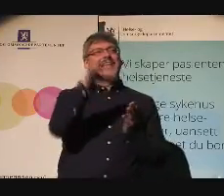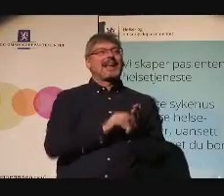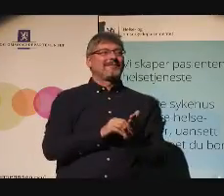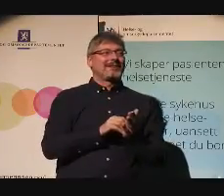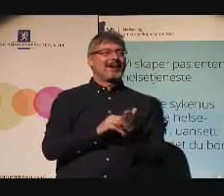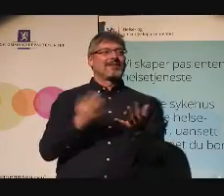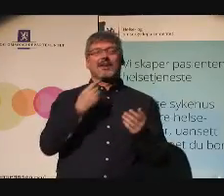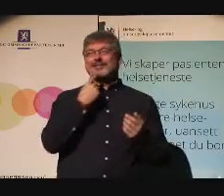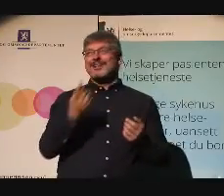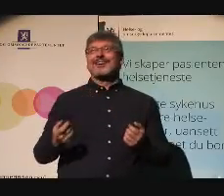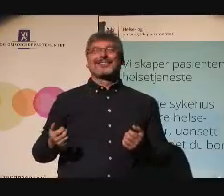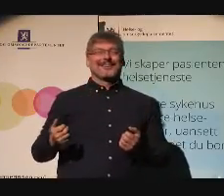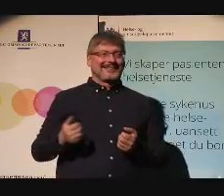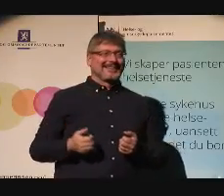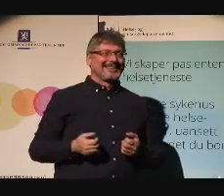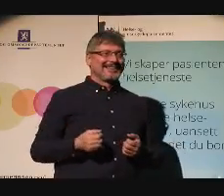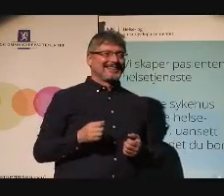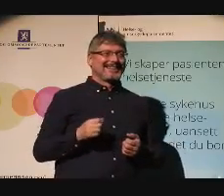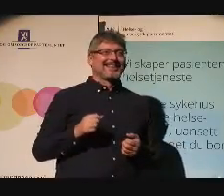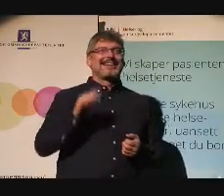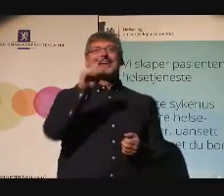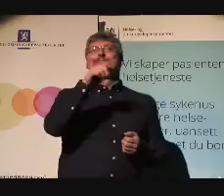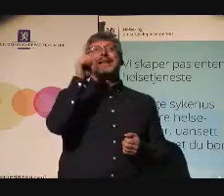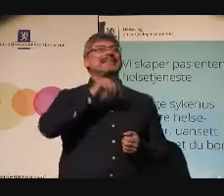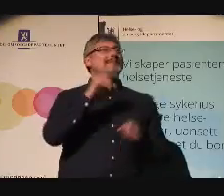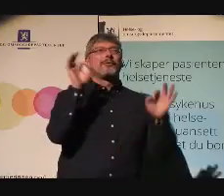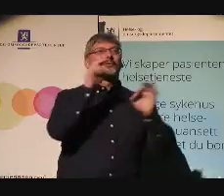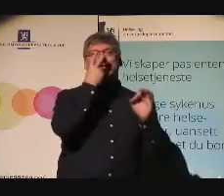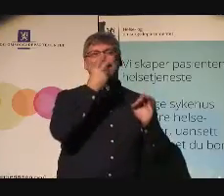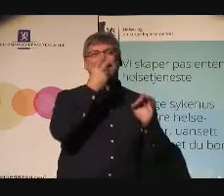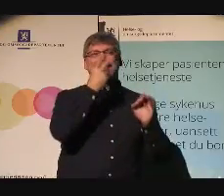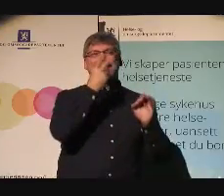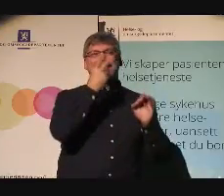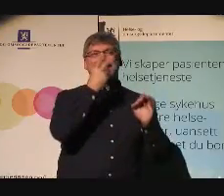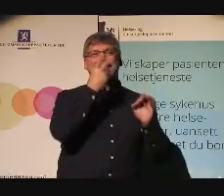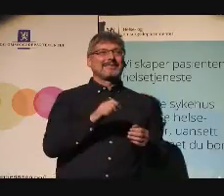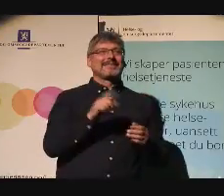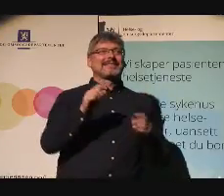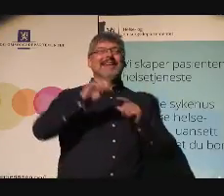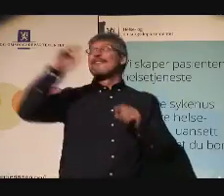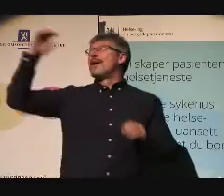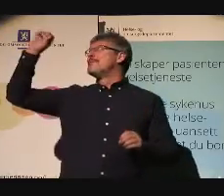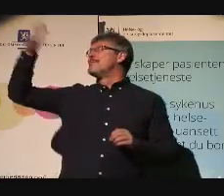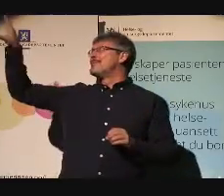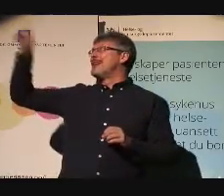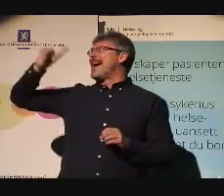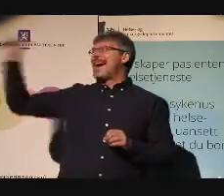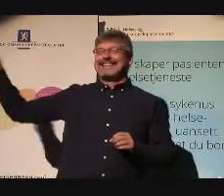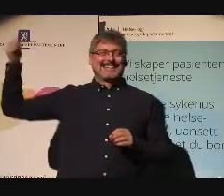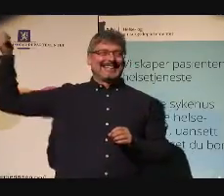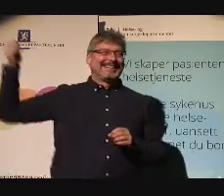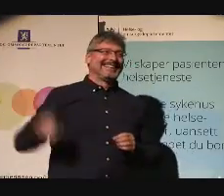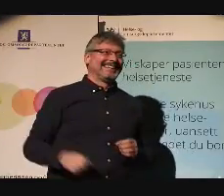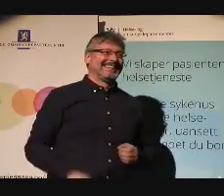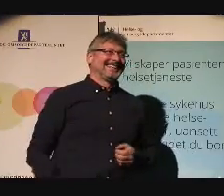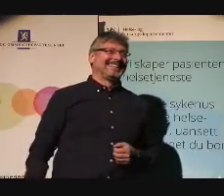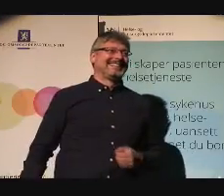de har sagt bak i salen. Og det Lisbeth ikke har fått med seg, det at det var på storskjermen hele tiden, Lisbeth.